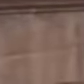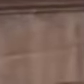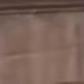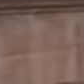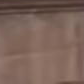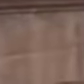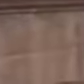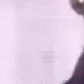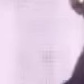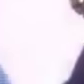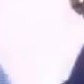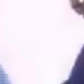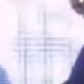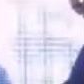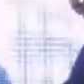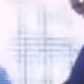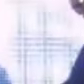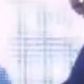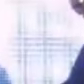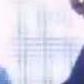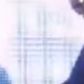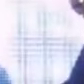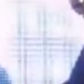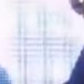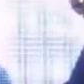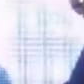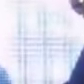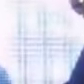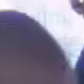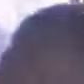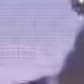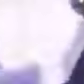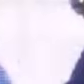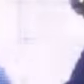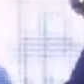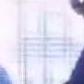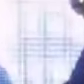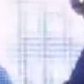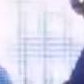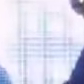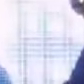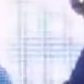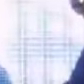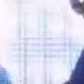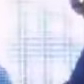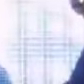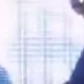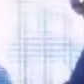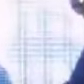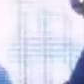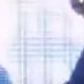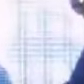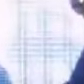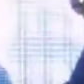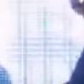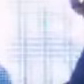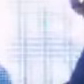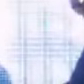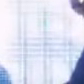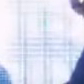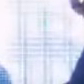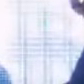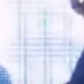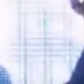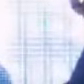indlebeni. Ngizokwenza nje ukuthi amakhosi ngibingelela amakhosi ngokuhlelekile nonke nina nani